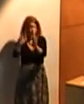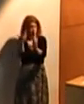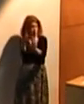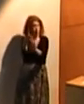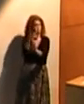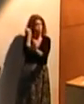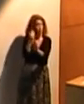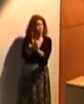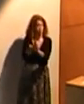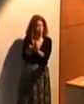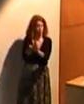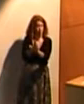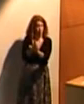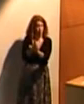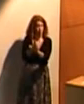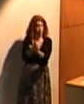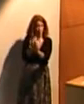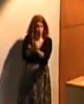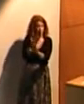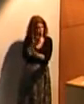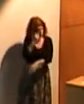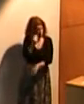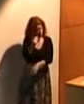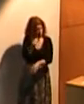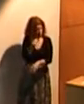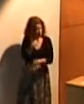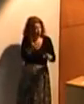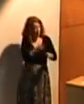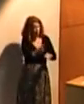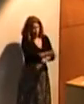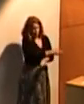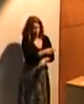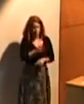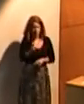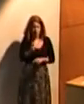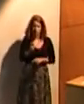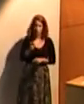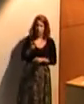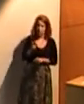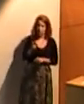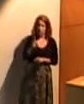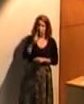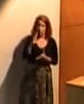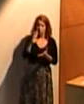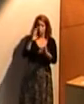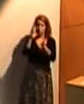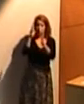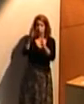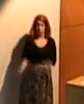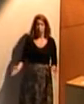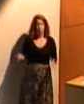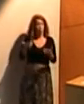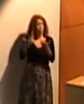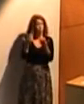que cela est entièrement l'humain alors j'ouvre ma pensée à et un réductionnisme de type mécaniste à dire que je vais faire en sorte